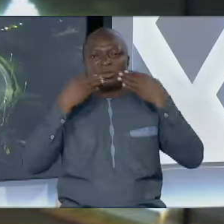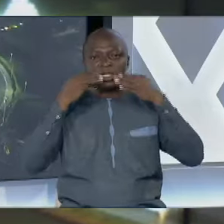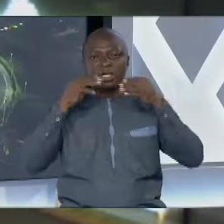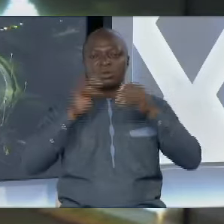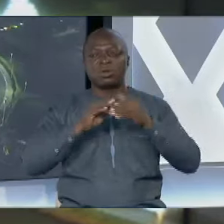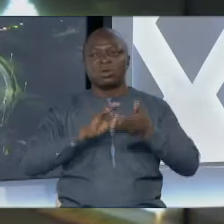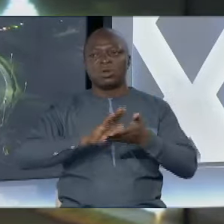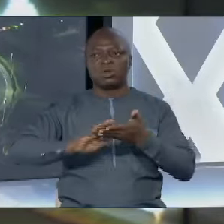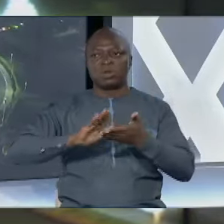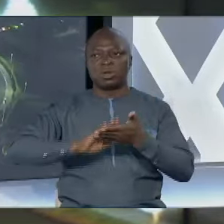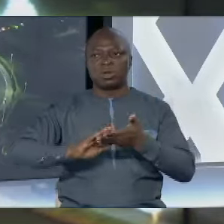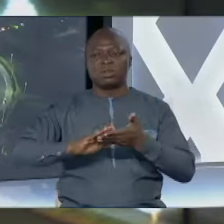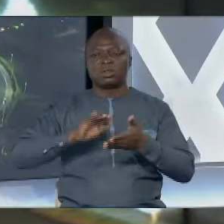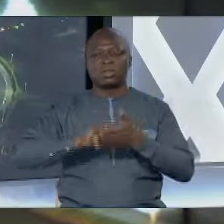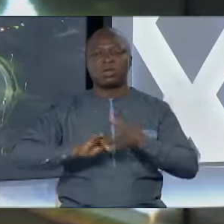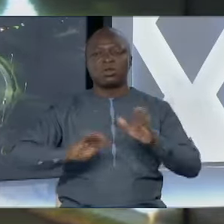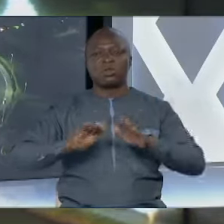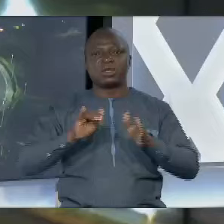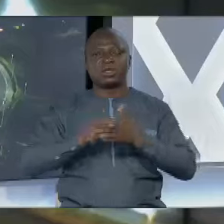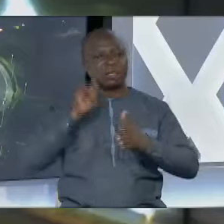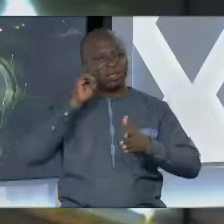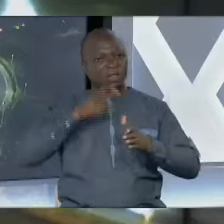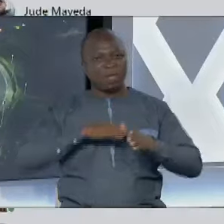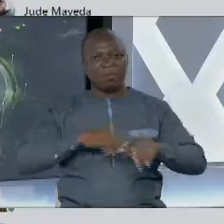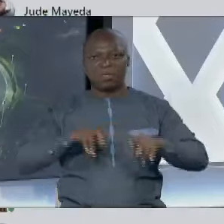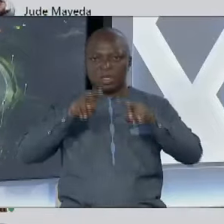ce que nous fait découvrir Abidé Niazimbe.